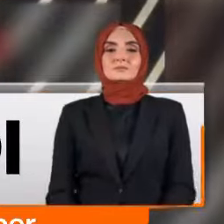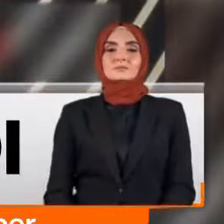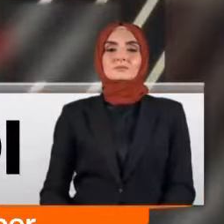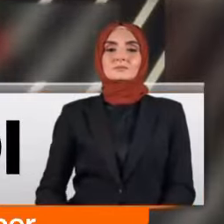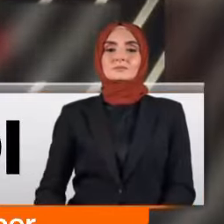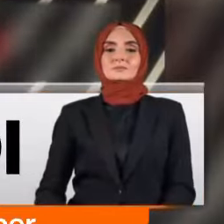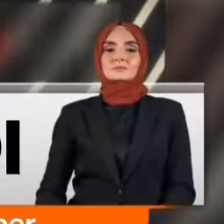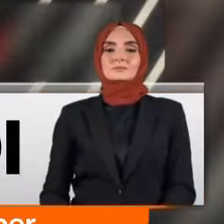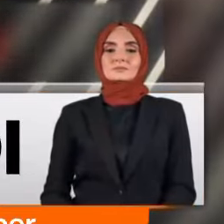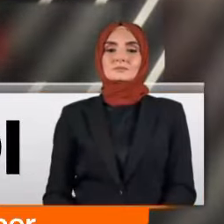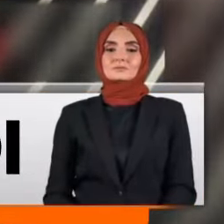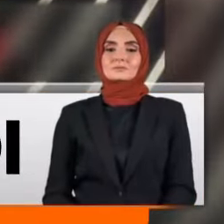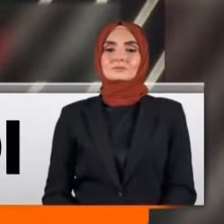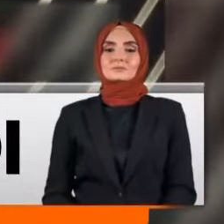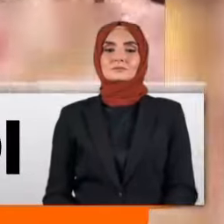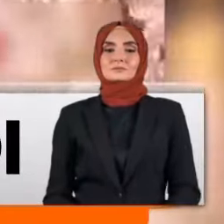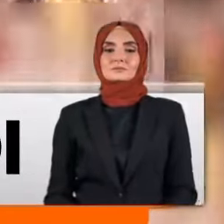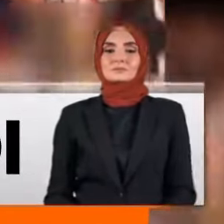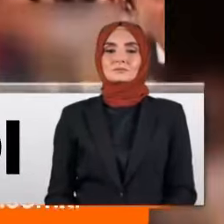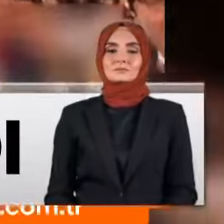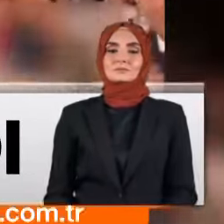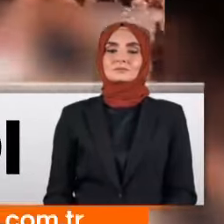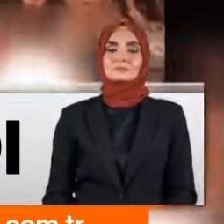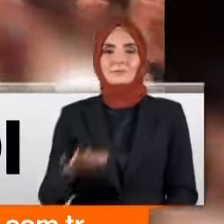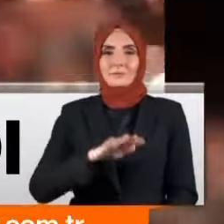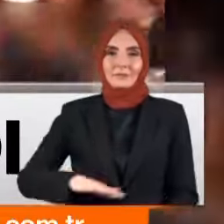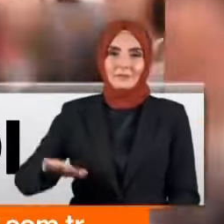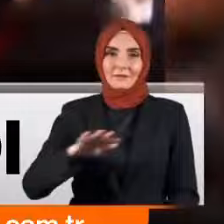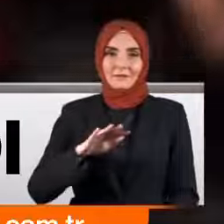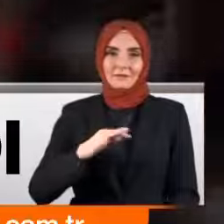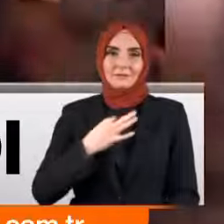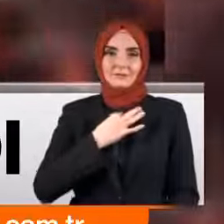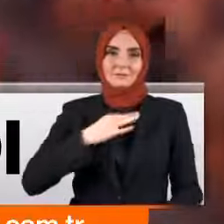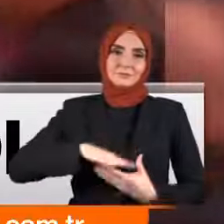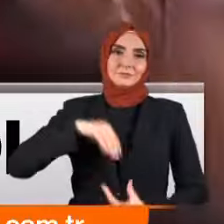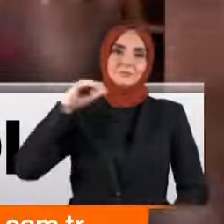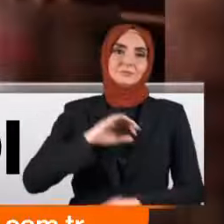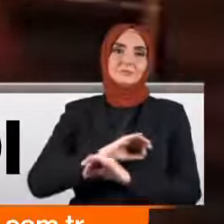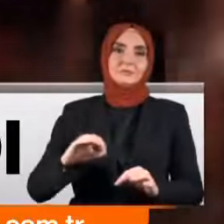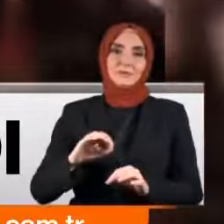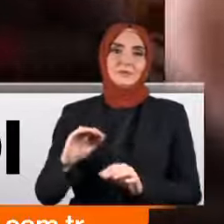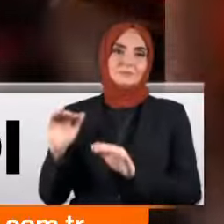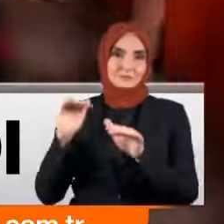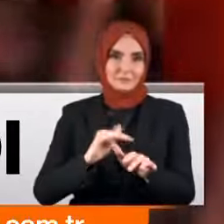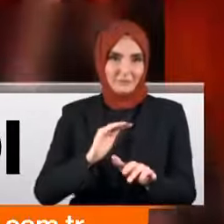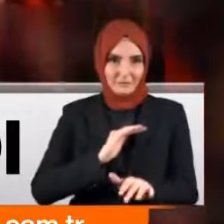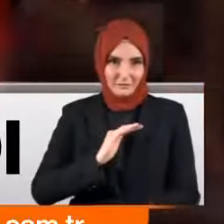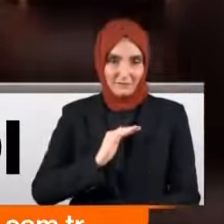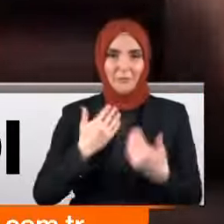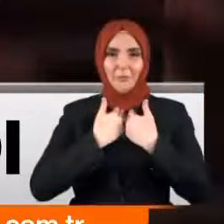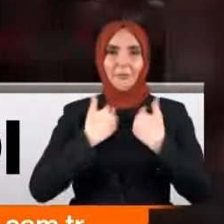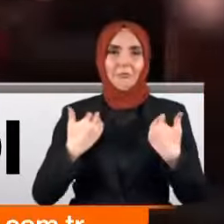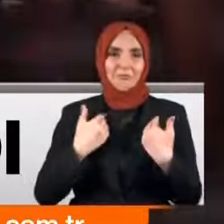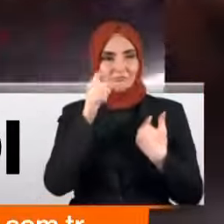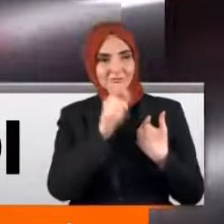Pedro Pascal, The Last of Us. Herkesin smokinle katıldığı törene bağrı açık gömlekle geldi. Ödül almayı